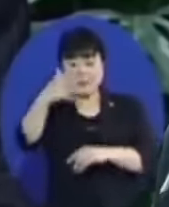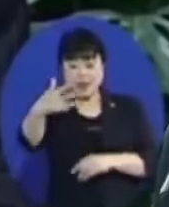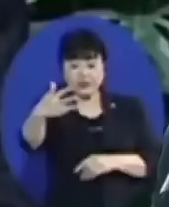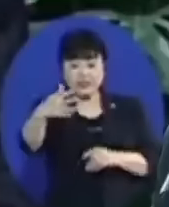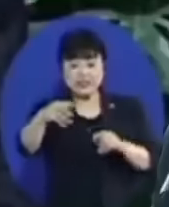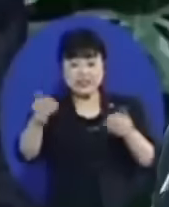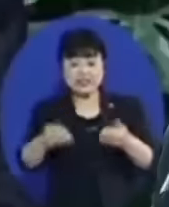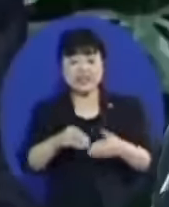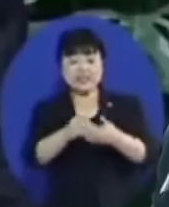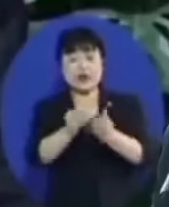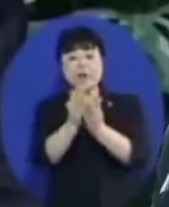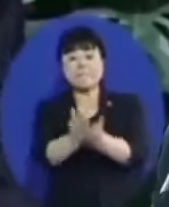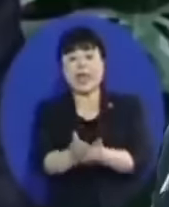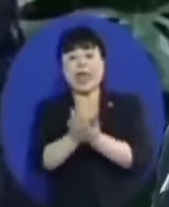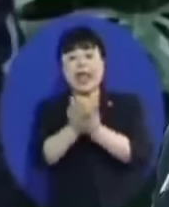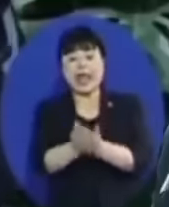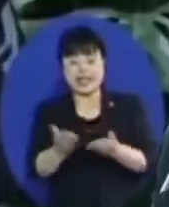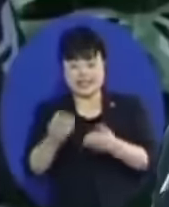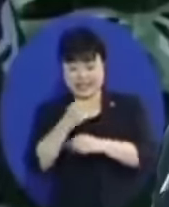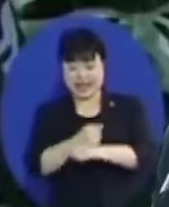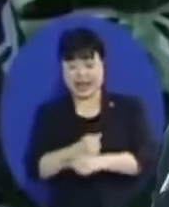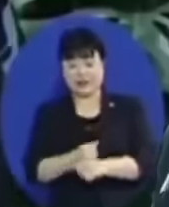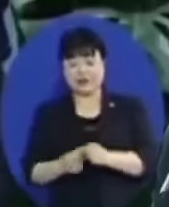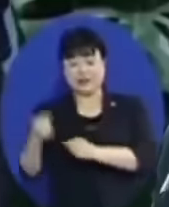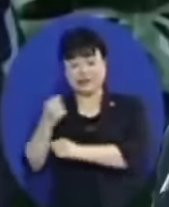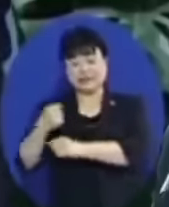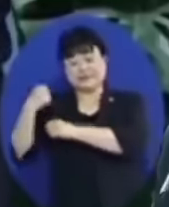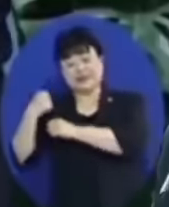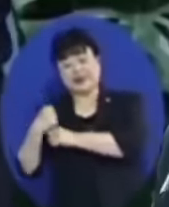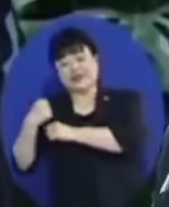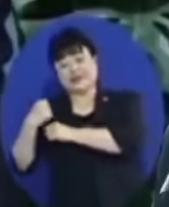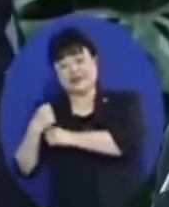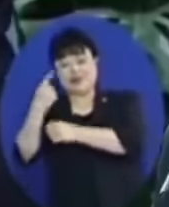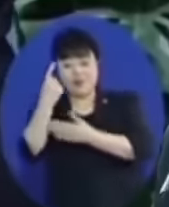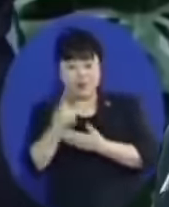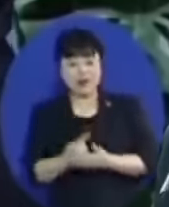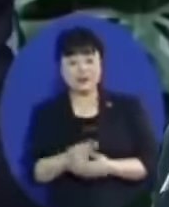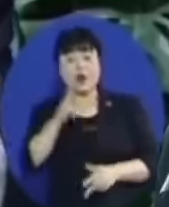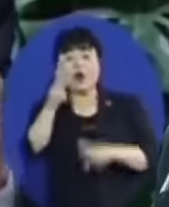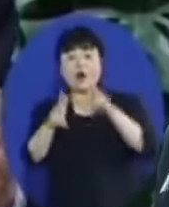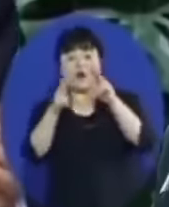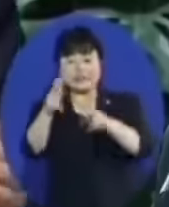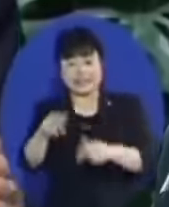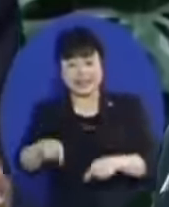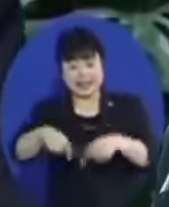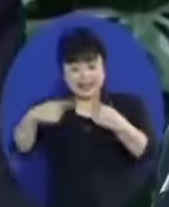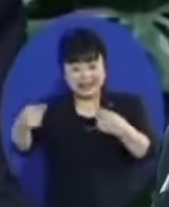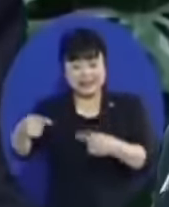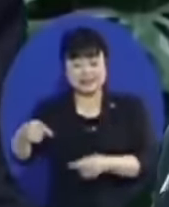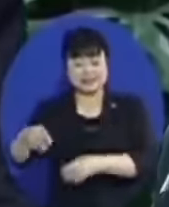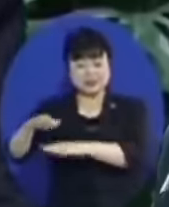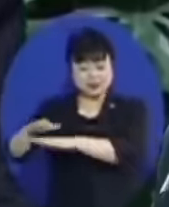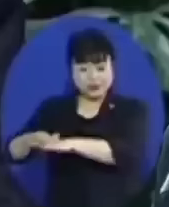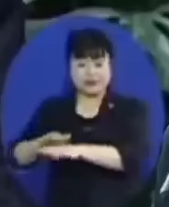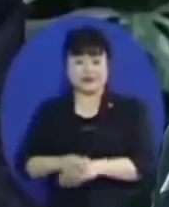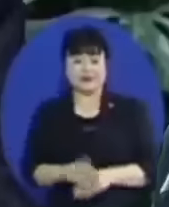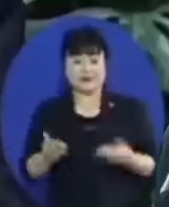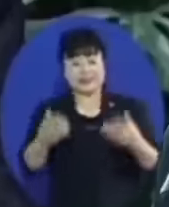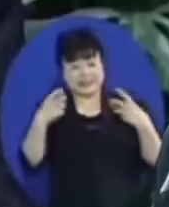하는 것이, 배에 가서 배에 있는 짐들을 어깨에 걸머쥐고 와서 공장에다가 세웠는데